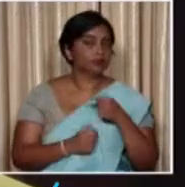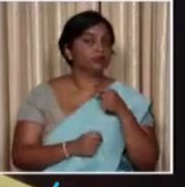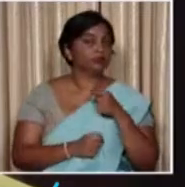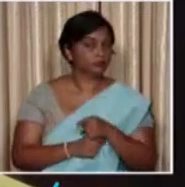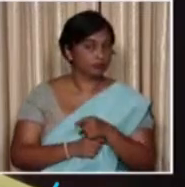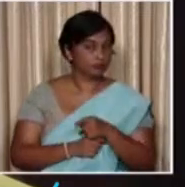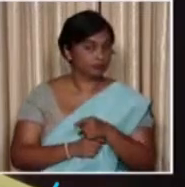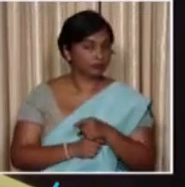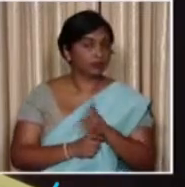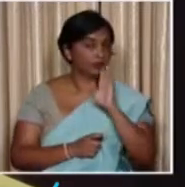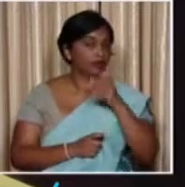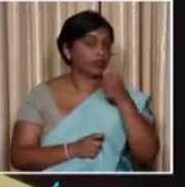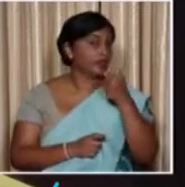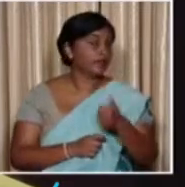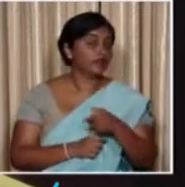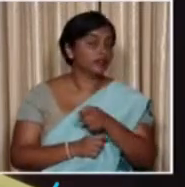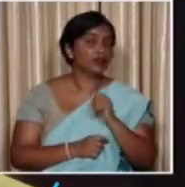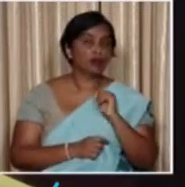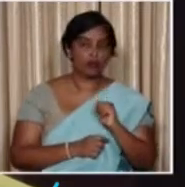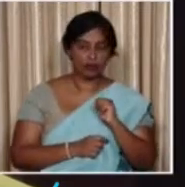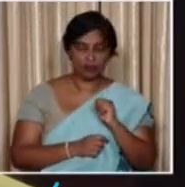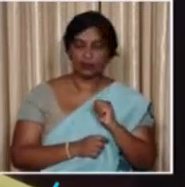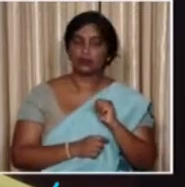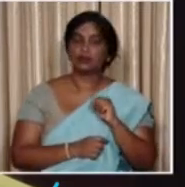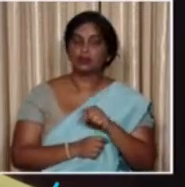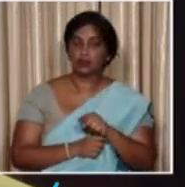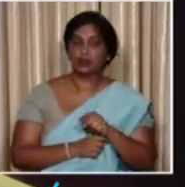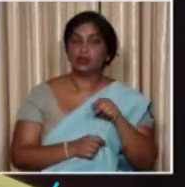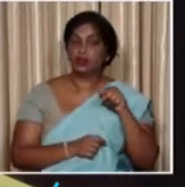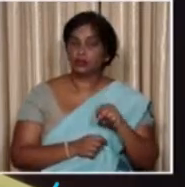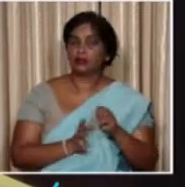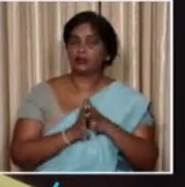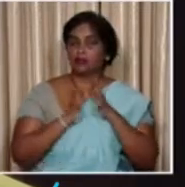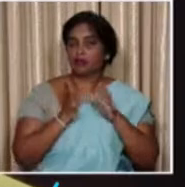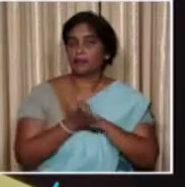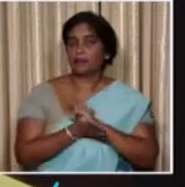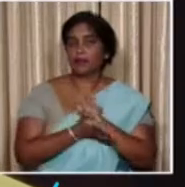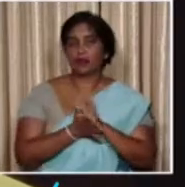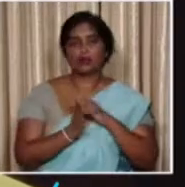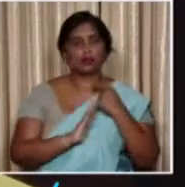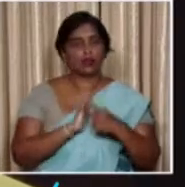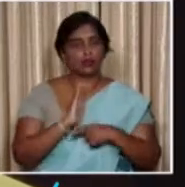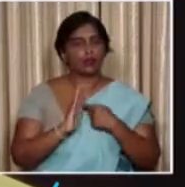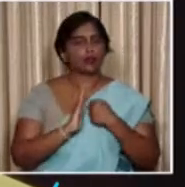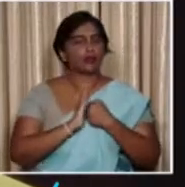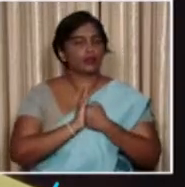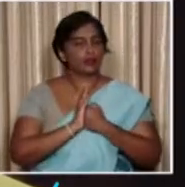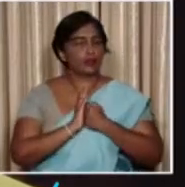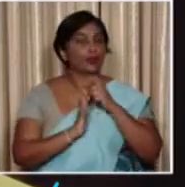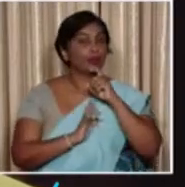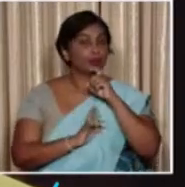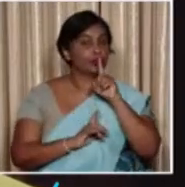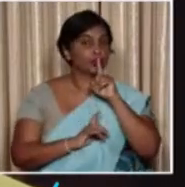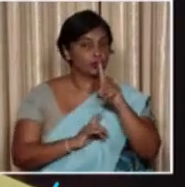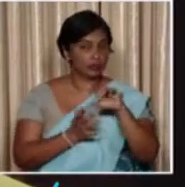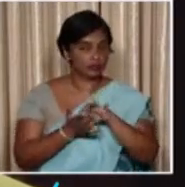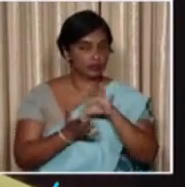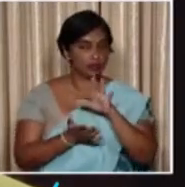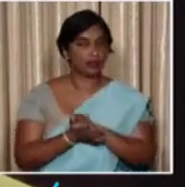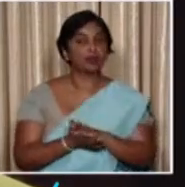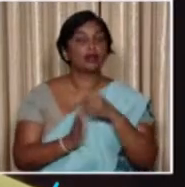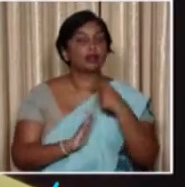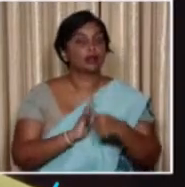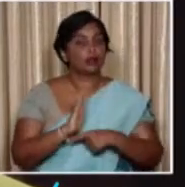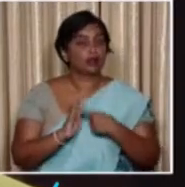මේකේ වැදගත්ම කාරණාව ගරු කතානායකතුමනි, දැන් බොහොම පැහැදිලිව රටේ උත්තරීතර අධිකරණයේ තීන්දුව කළා තිබෙනවා මේ